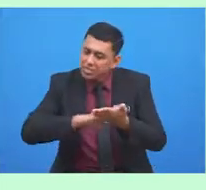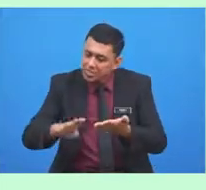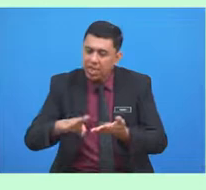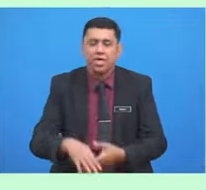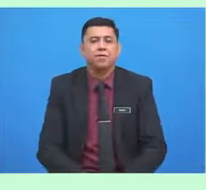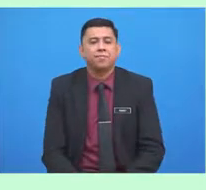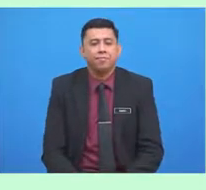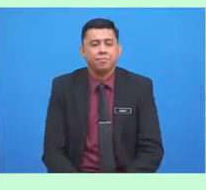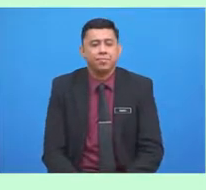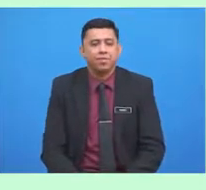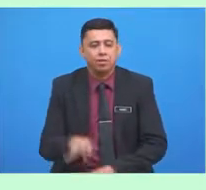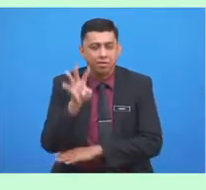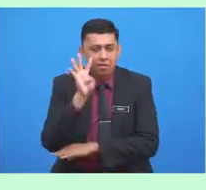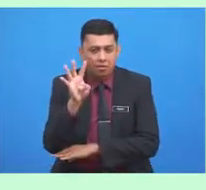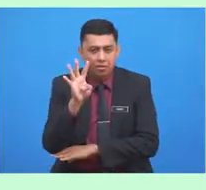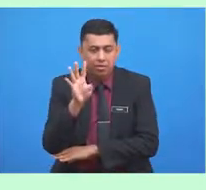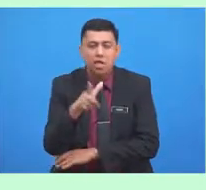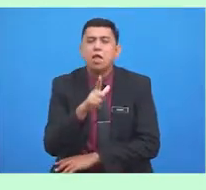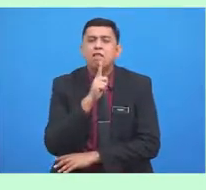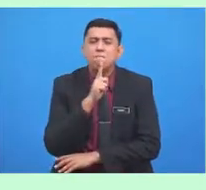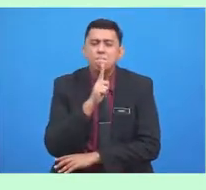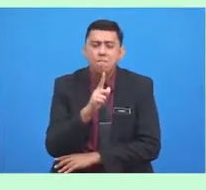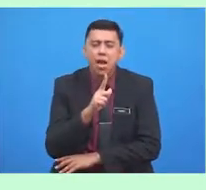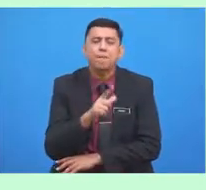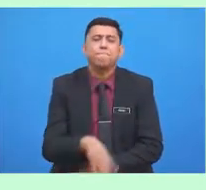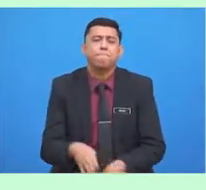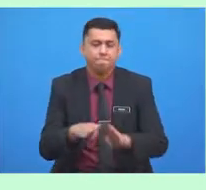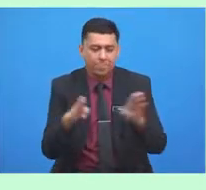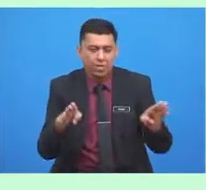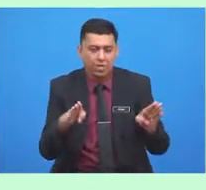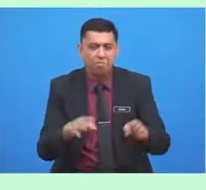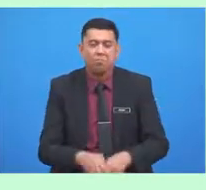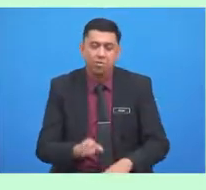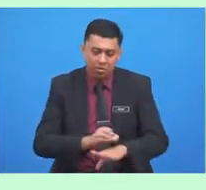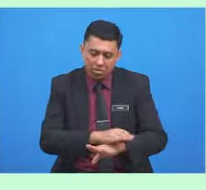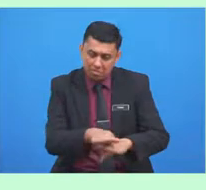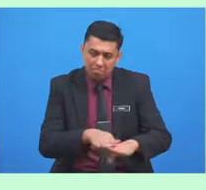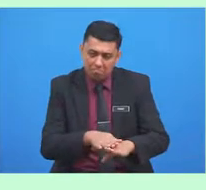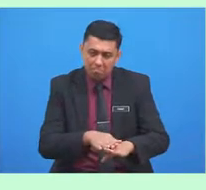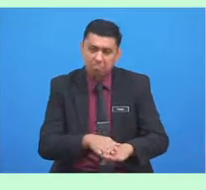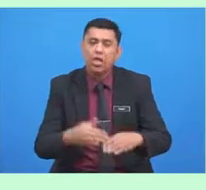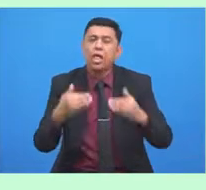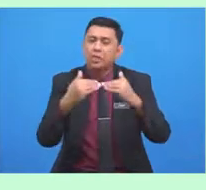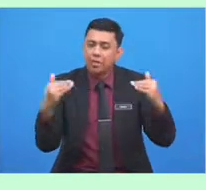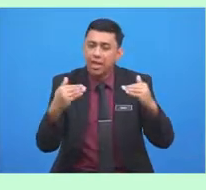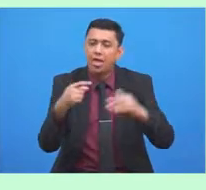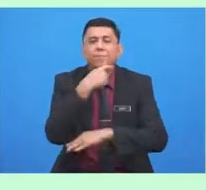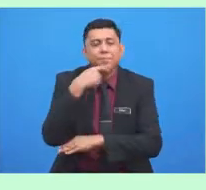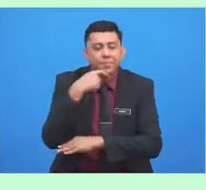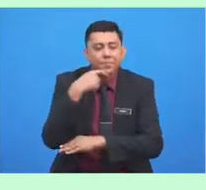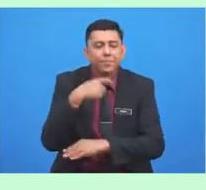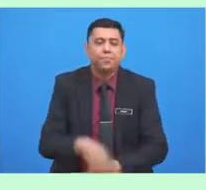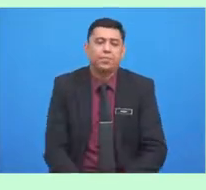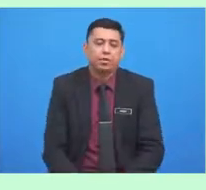Faktor keempat, nilai kelembapan bandingan turut mempengaruhi kadar sejatan. Semakin tinggi